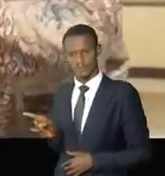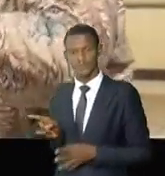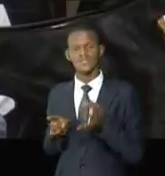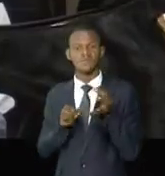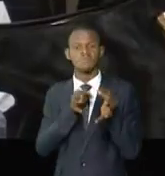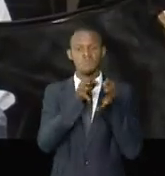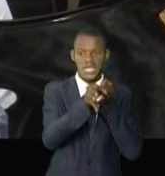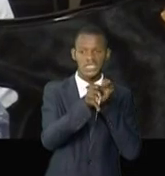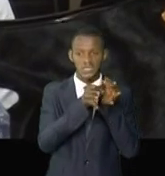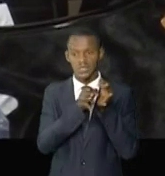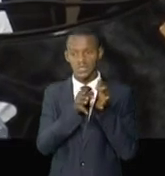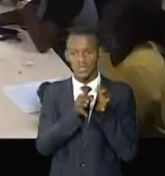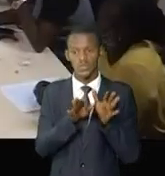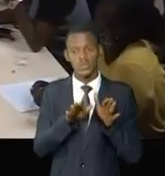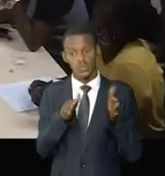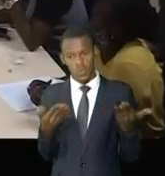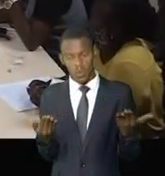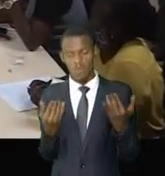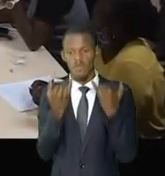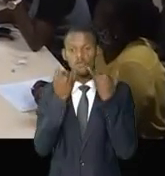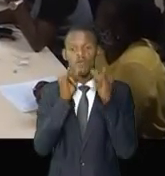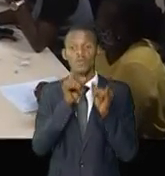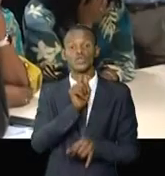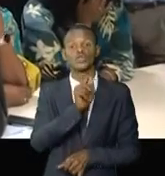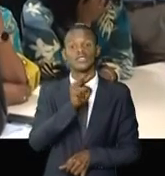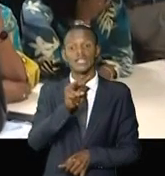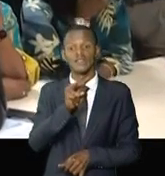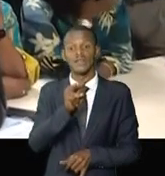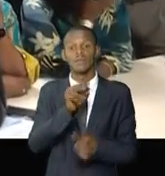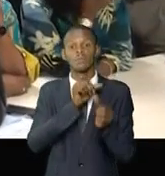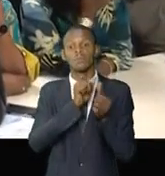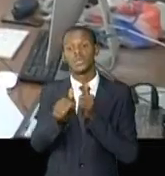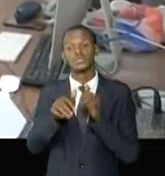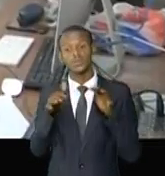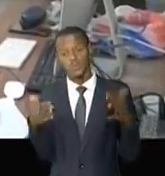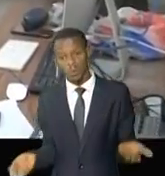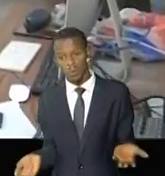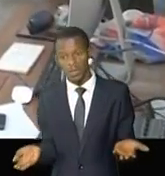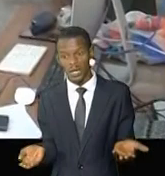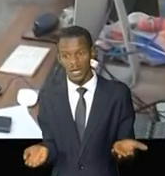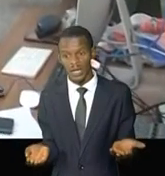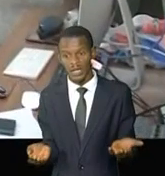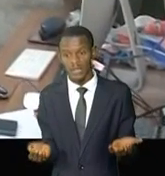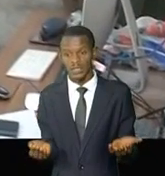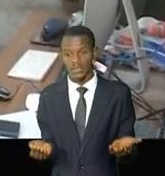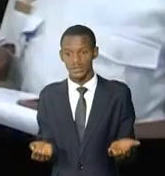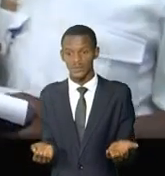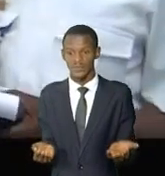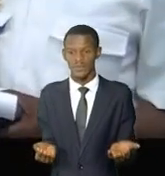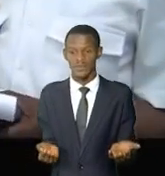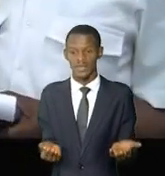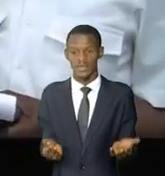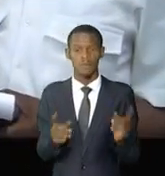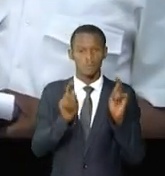informations télévisées dans tous ses paliers, la rédaction, pour le traitement des informations, les montages, pour le sérieux de la